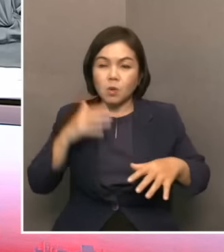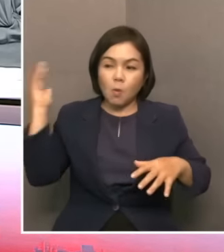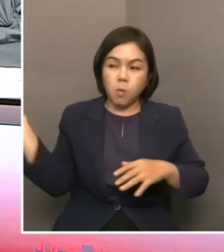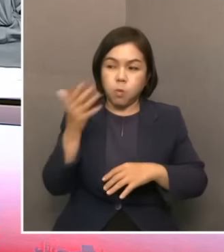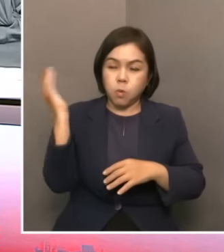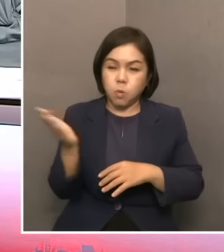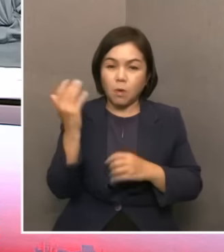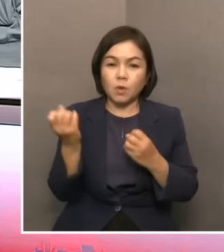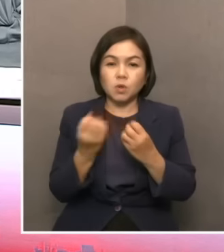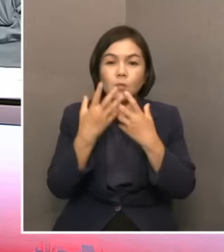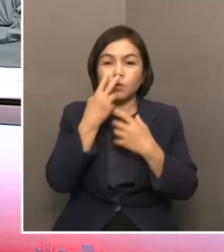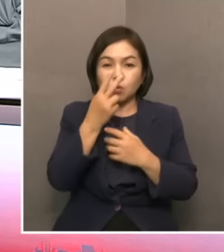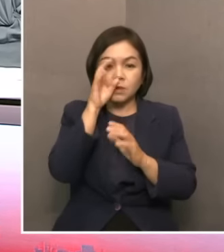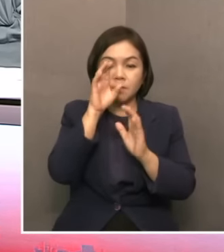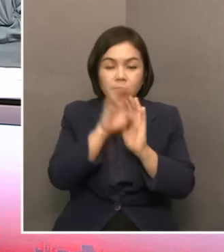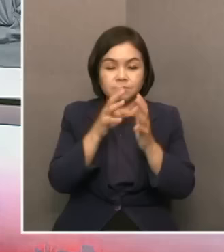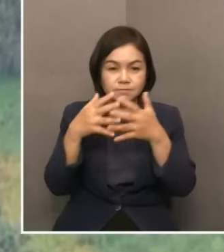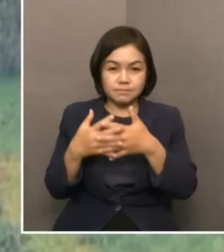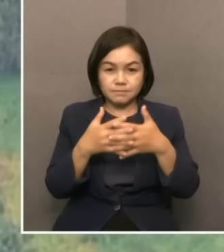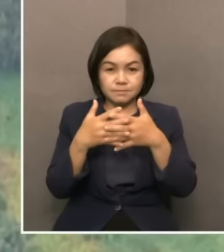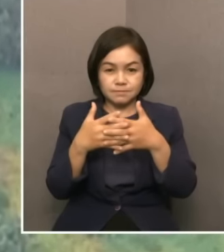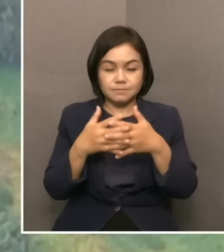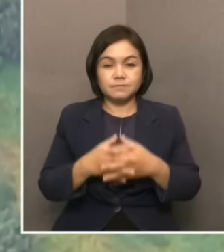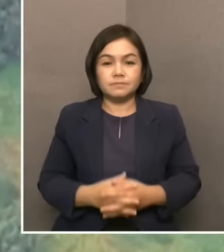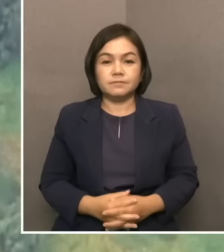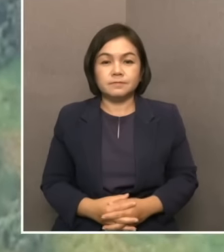ยค่ะพาไปชมภาพกันก่อนค่ะ